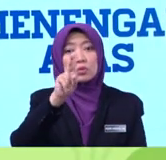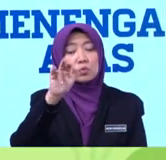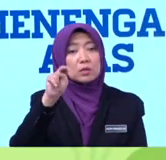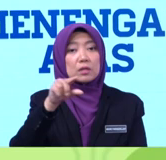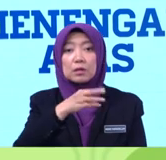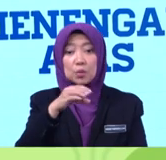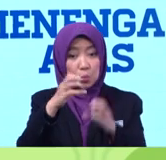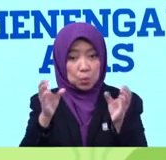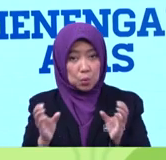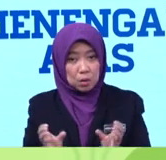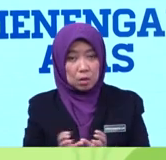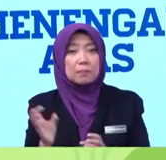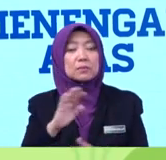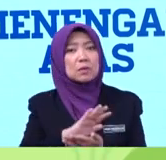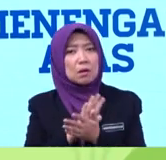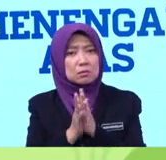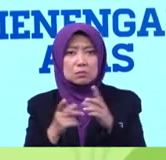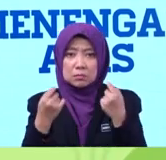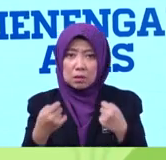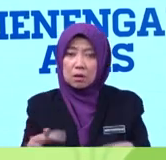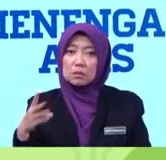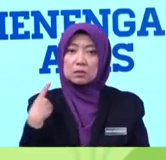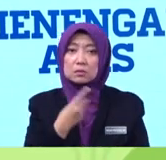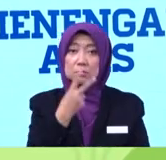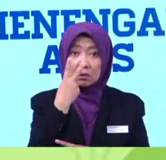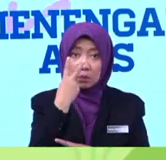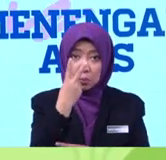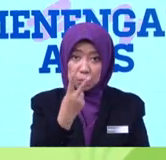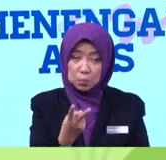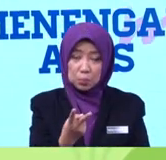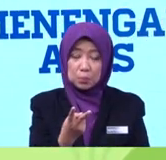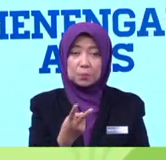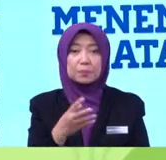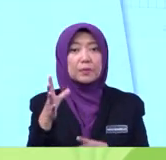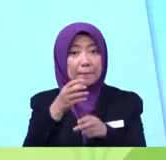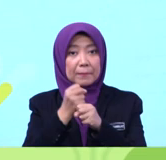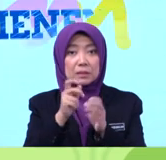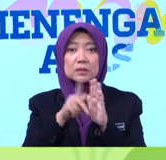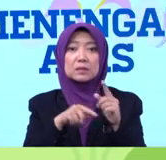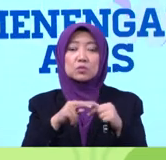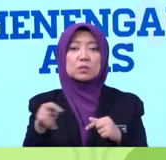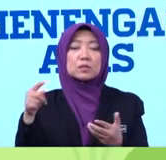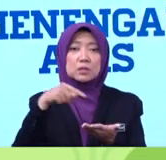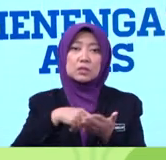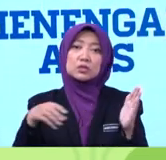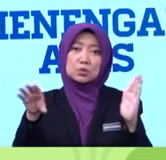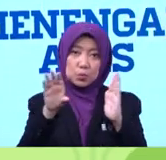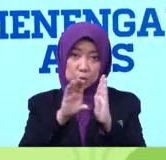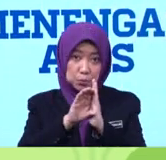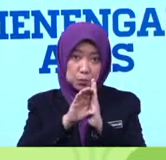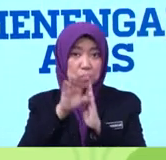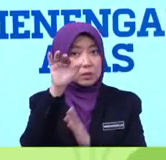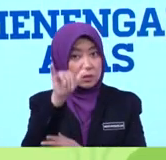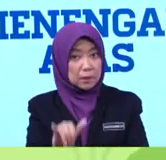kolam Jadi setelah kita buat pemahatian kita dapat keputusan nih contoh keputusan yang boleh